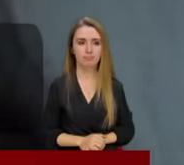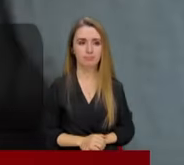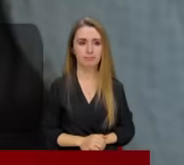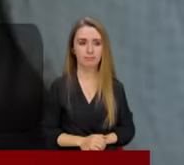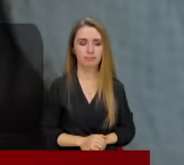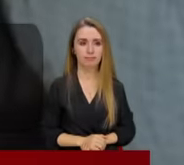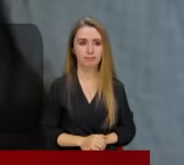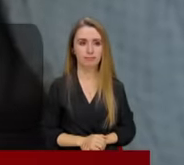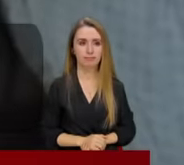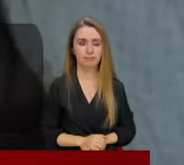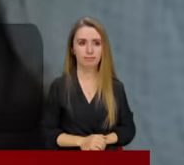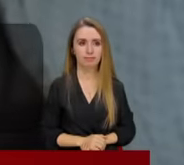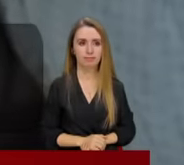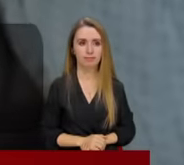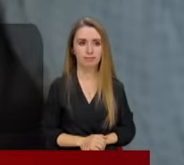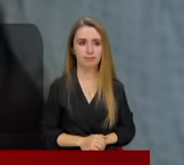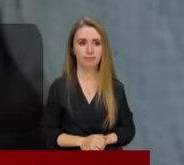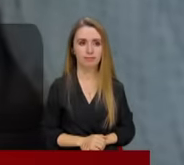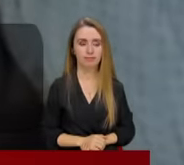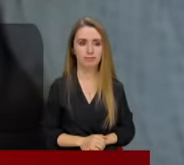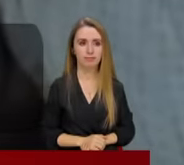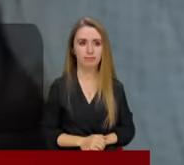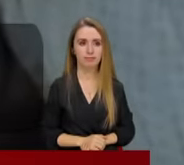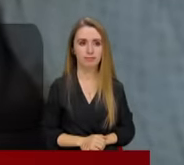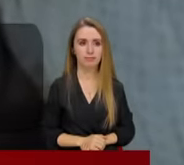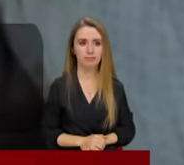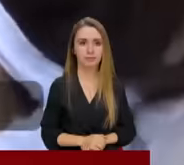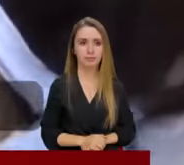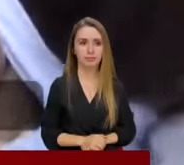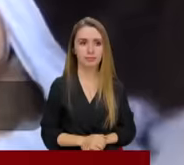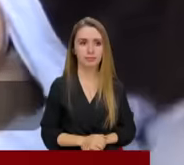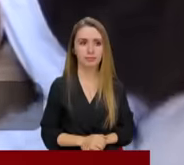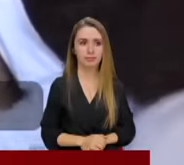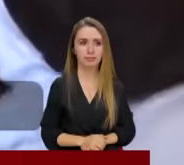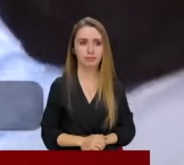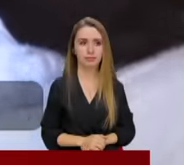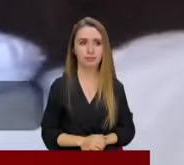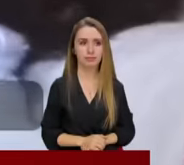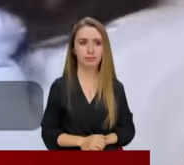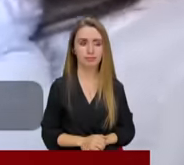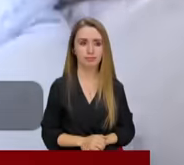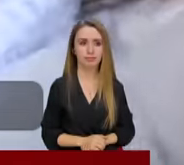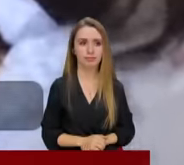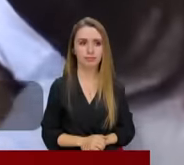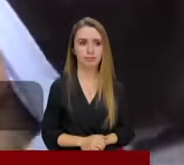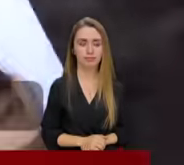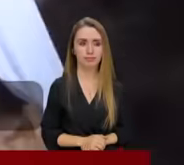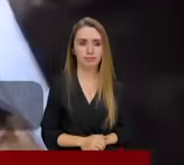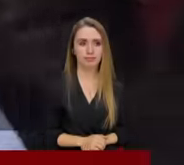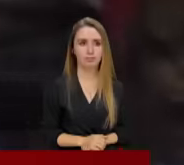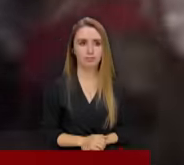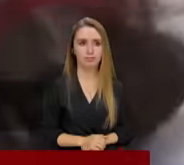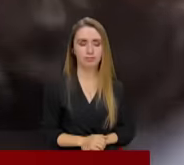kızım. Öküzü yüzük kuyruğuna geldik. Biraz sabırlı ol. Halime, benden ayrılma. Gel anneme, öpeyim seni. Gel, gel.